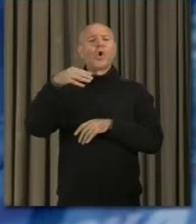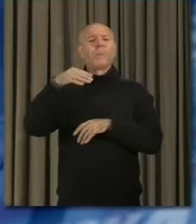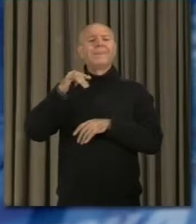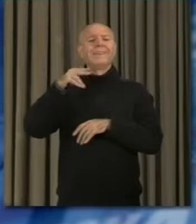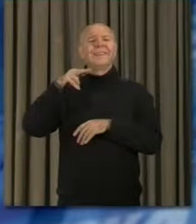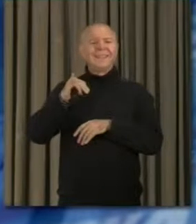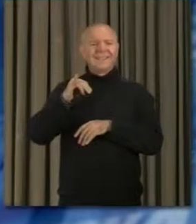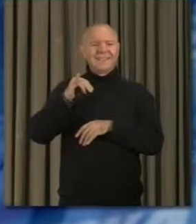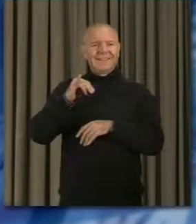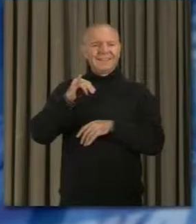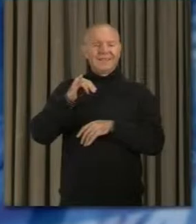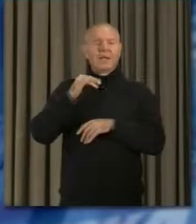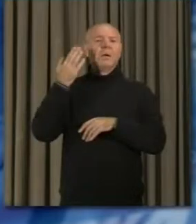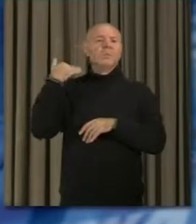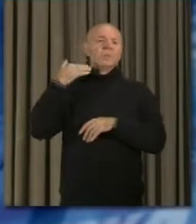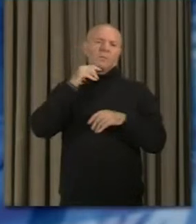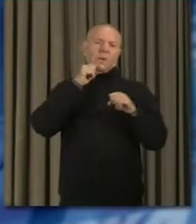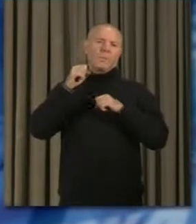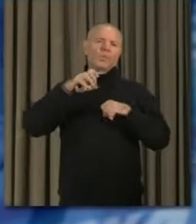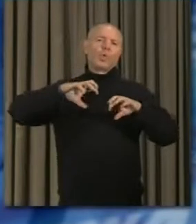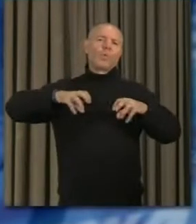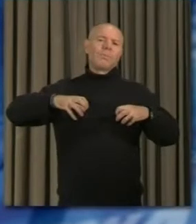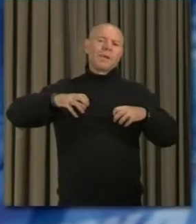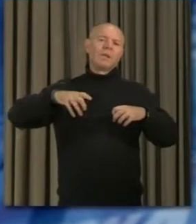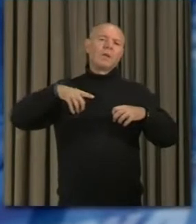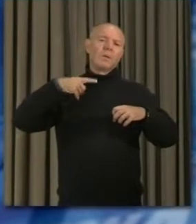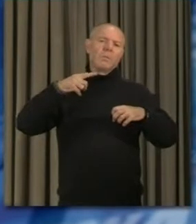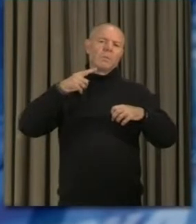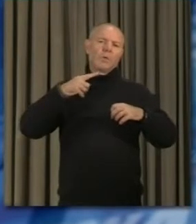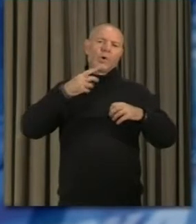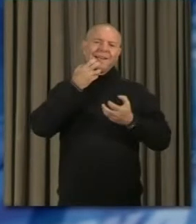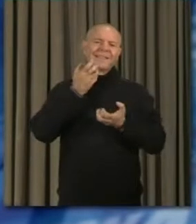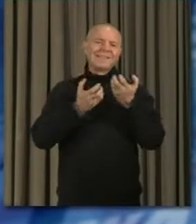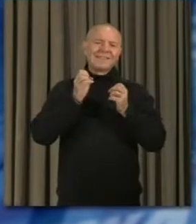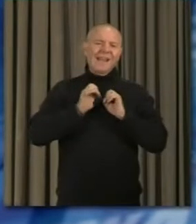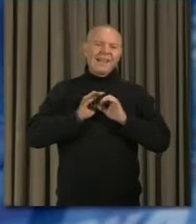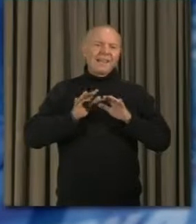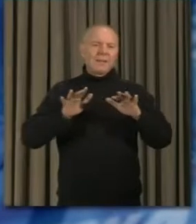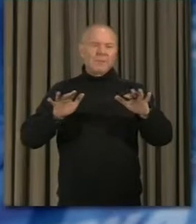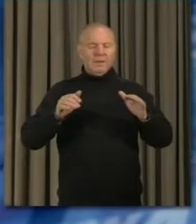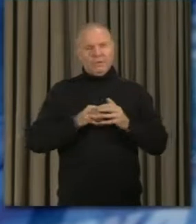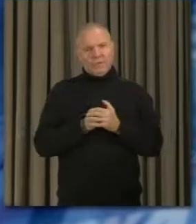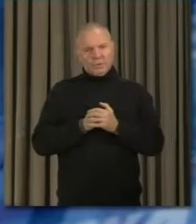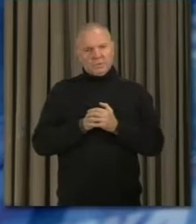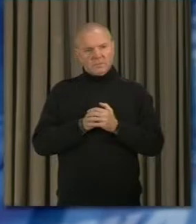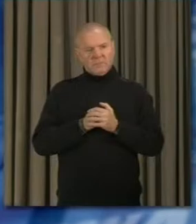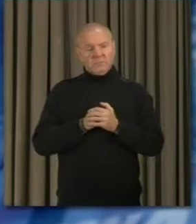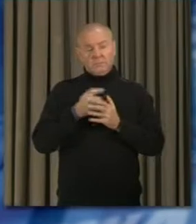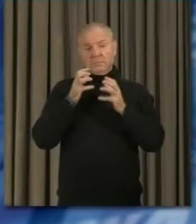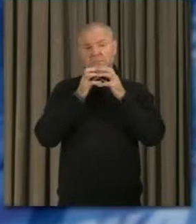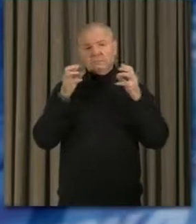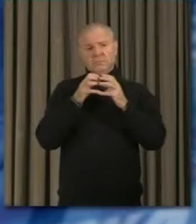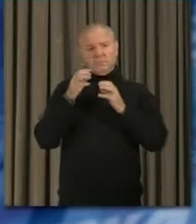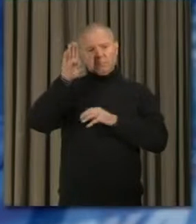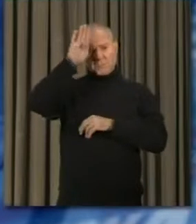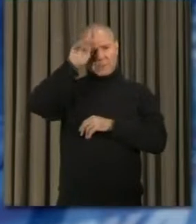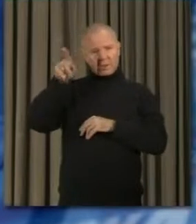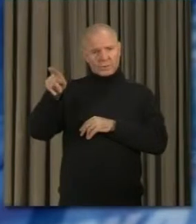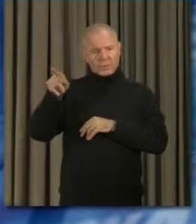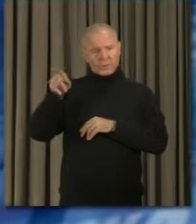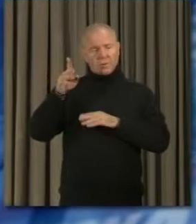prima nel settore della rubinetteria e poi in quello degli impianti di radianti per riscaldamento e raffreddamento, con particolare attenzione alle nuove